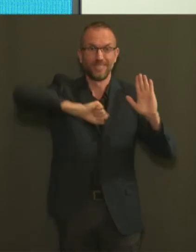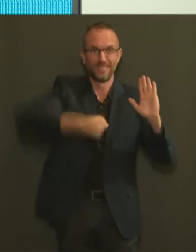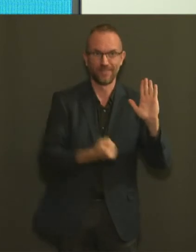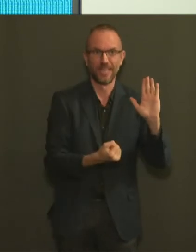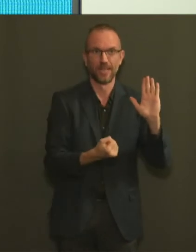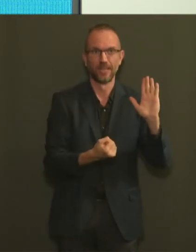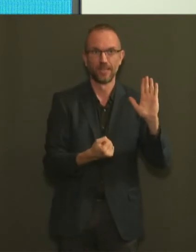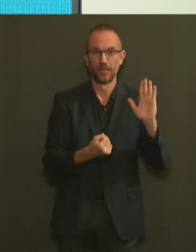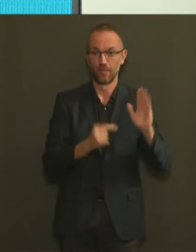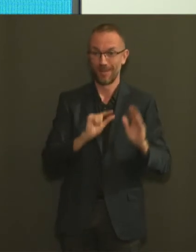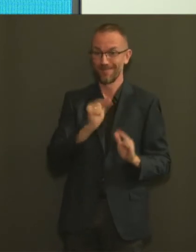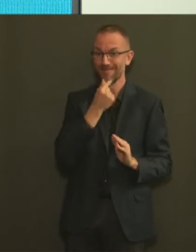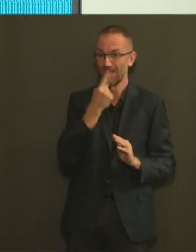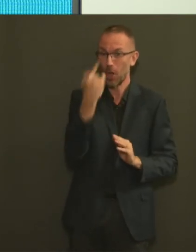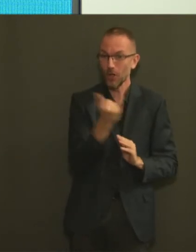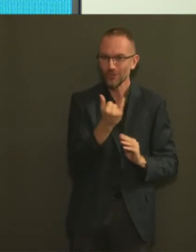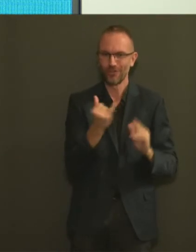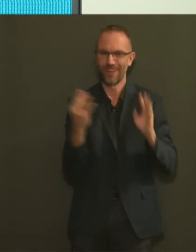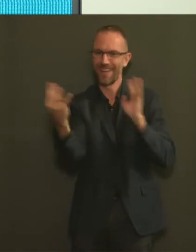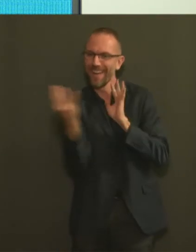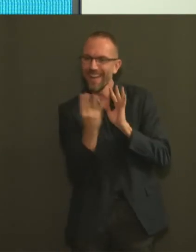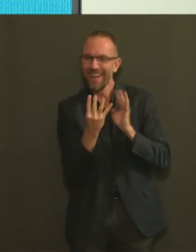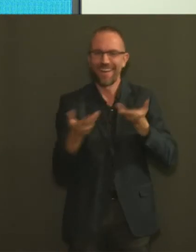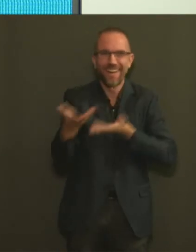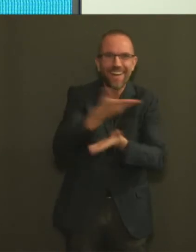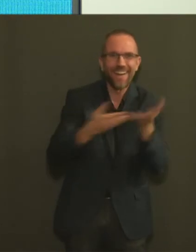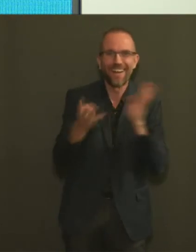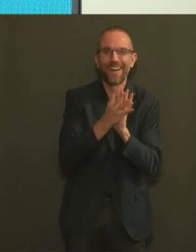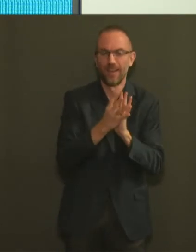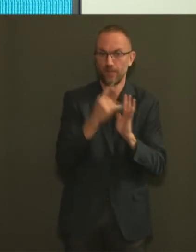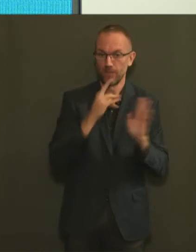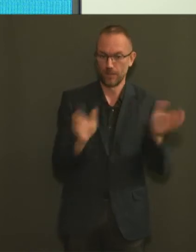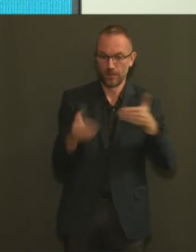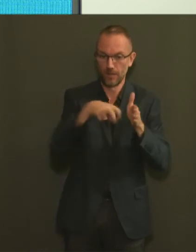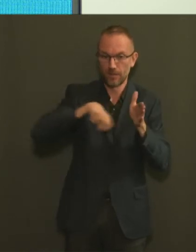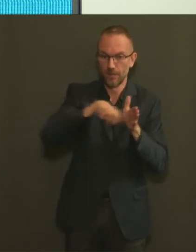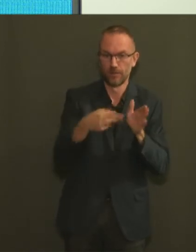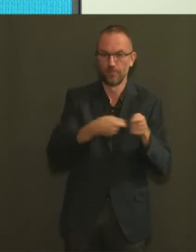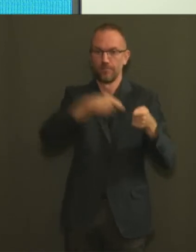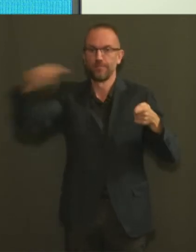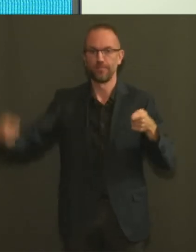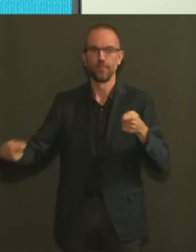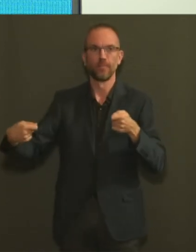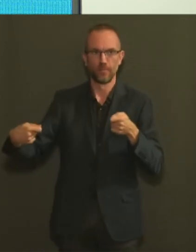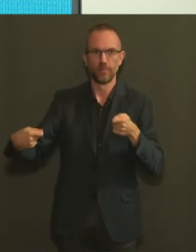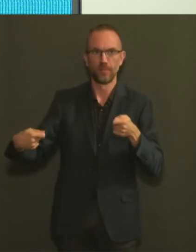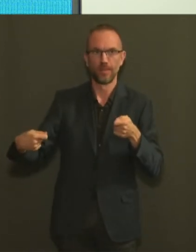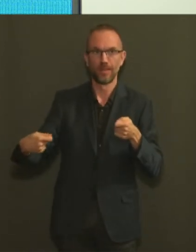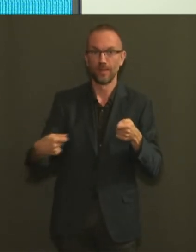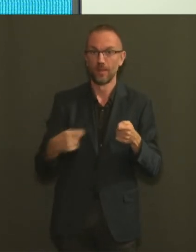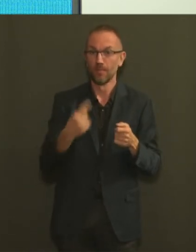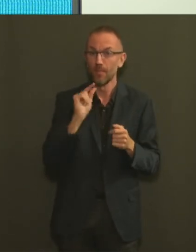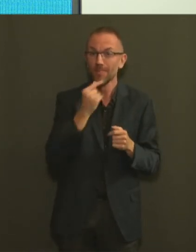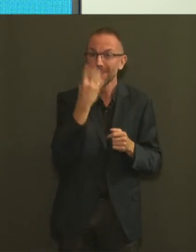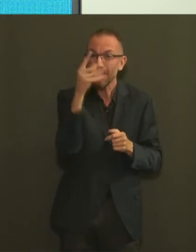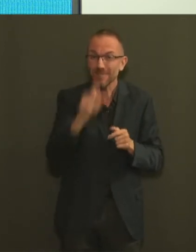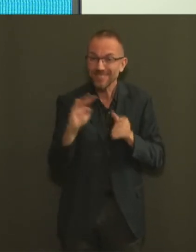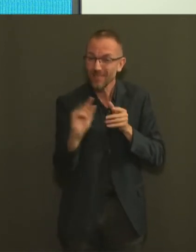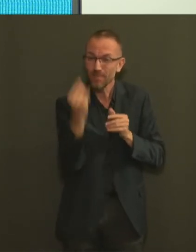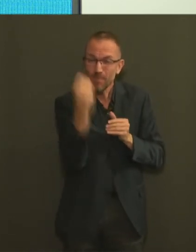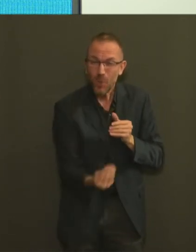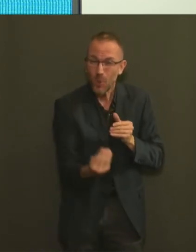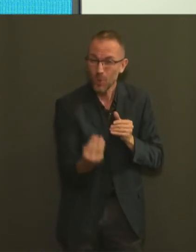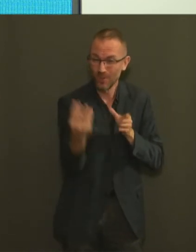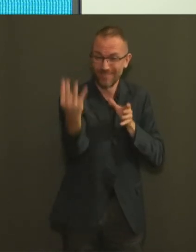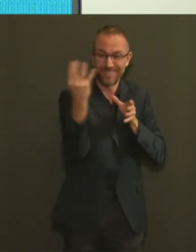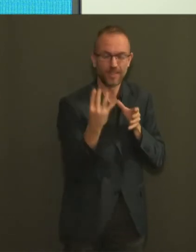plus nombreux un peu puisque ce n'est que quatre personnes supplémentaires on parle pas ici de ces méga fête de 20